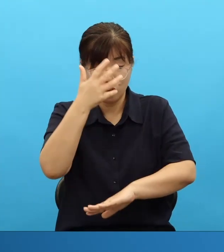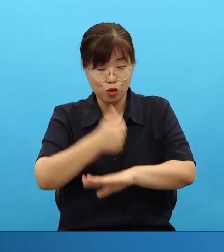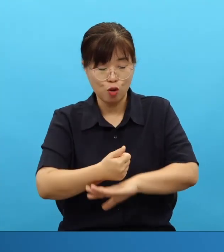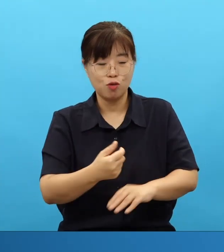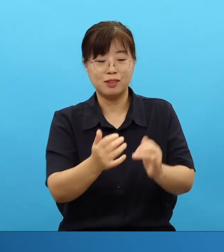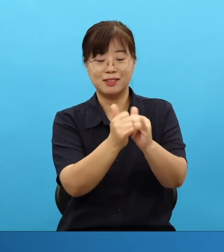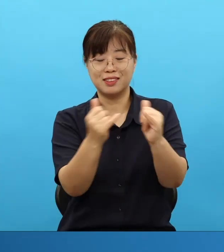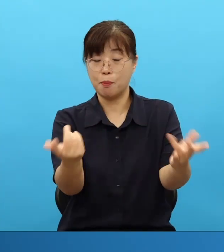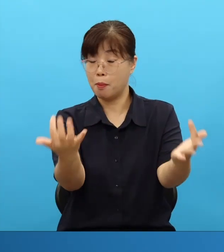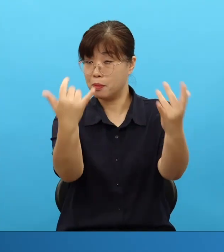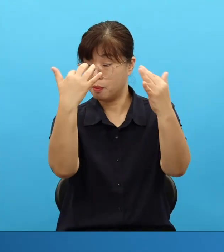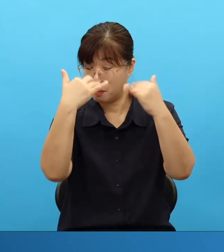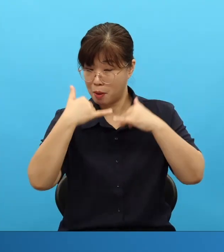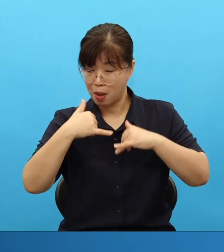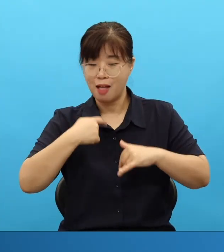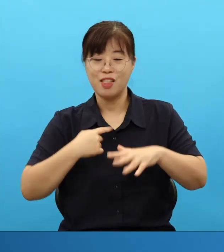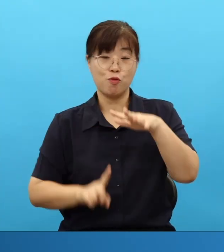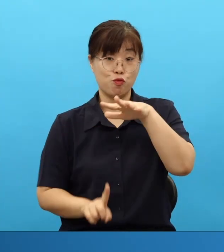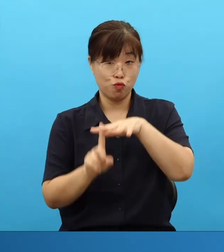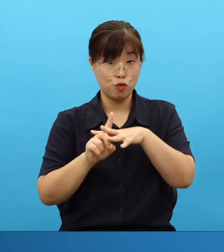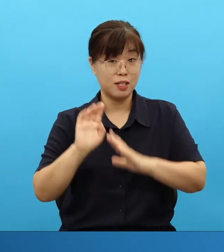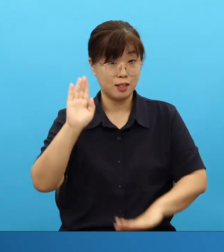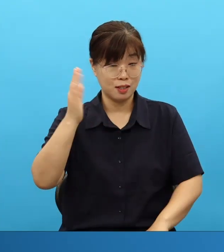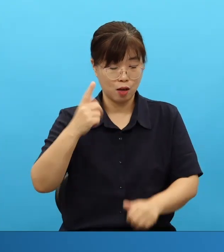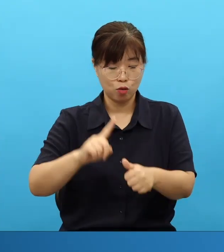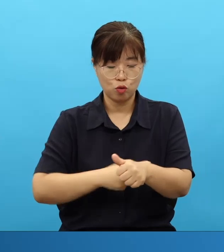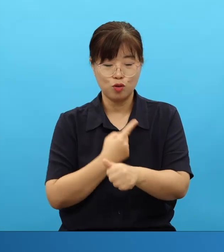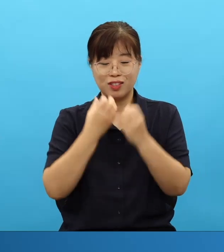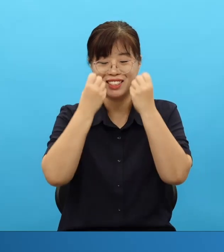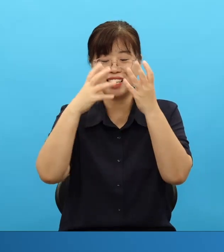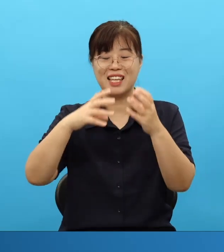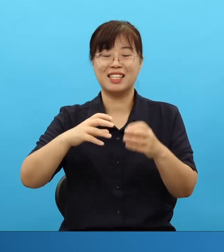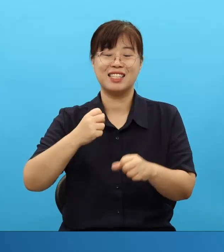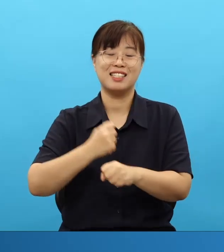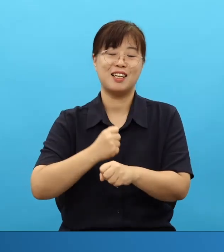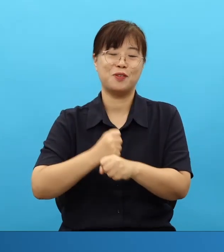지금 현재 우리 일어나고 있는 일들이 뭔가를 한번 확인해 보시기